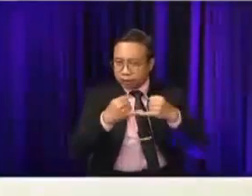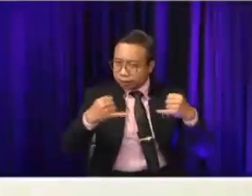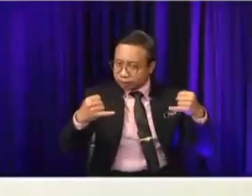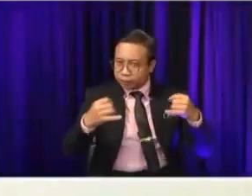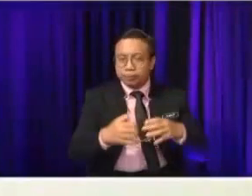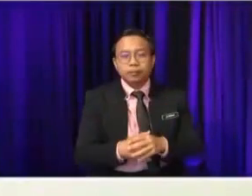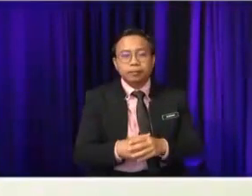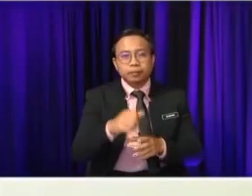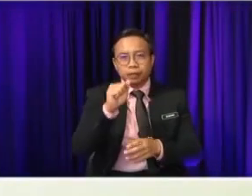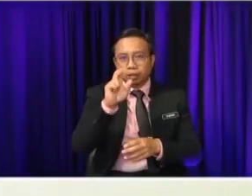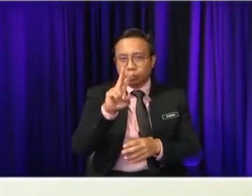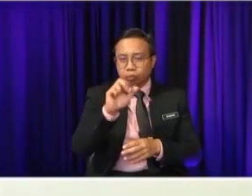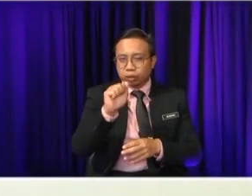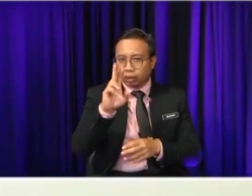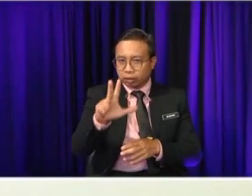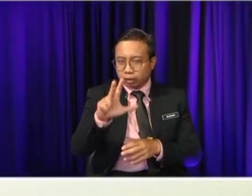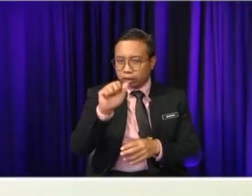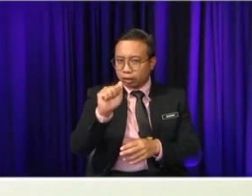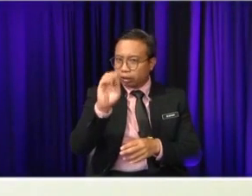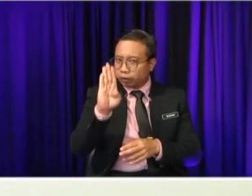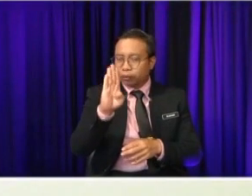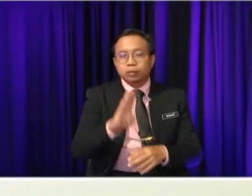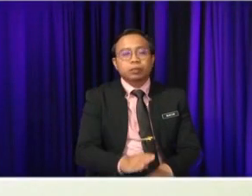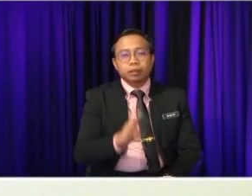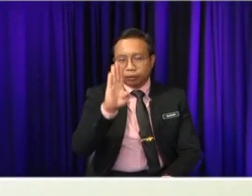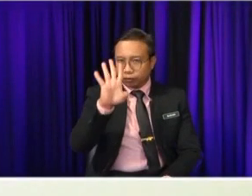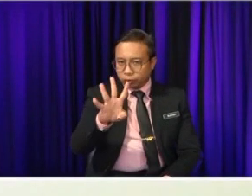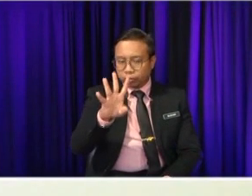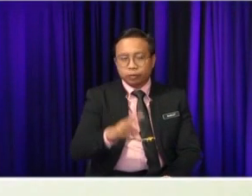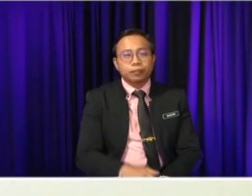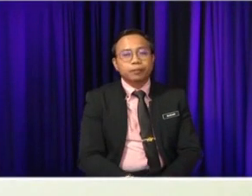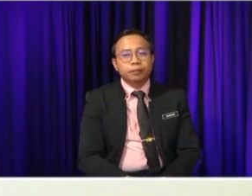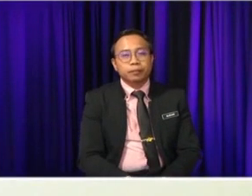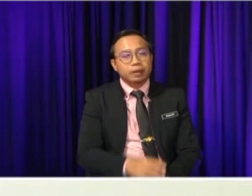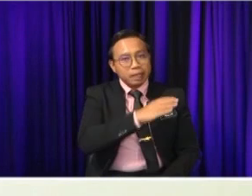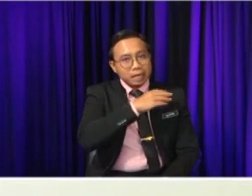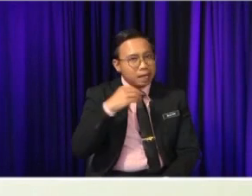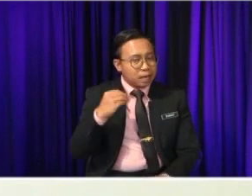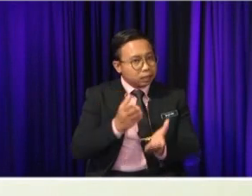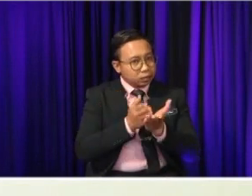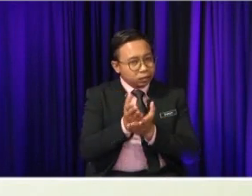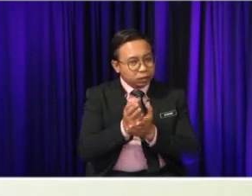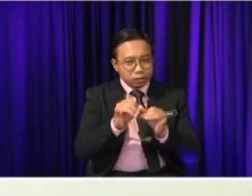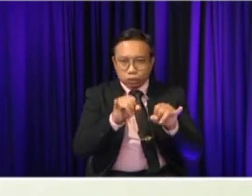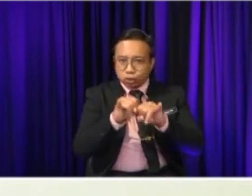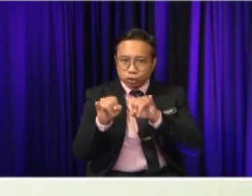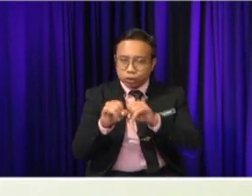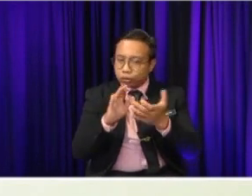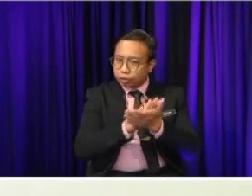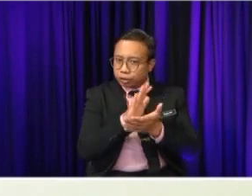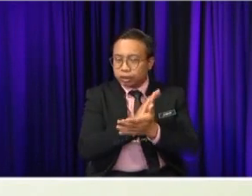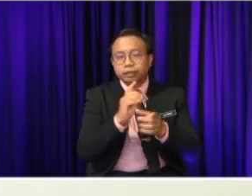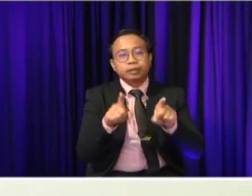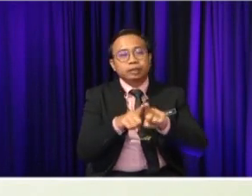yaitu ukuran Oke dan yang seterusnya jenis kertas juga